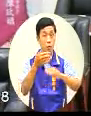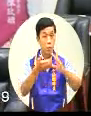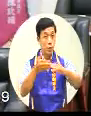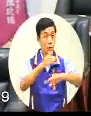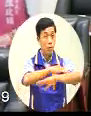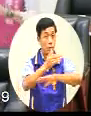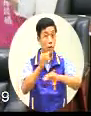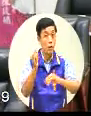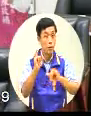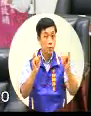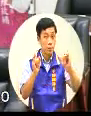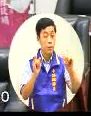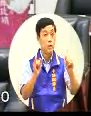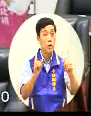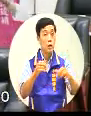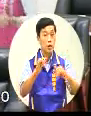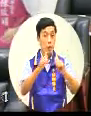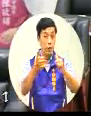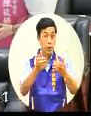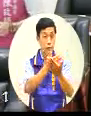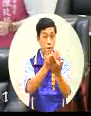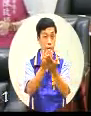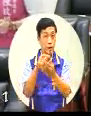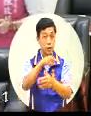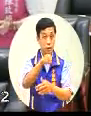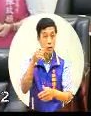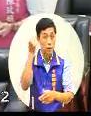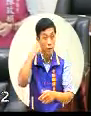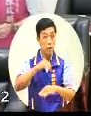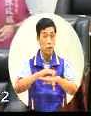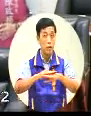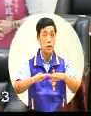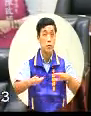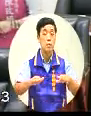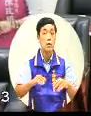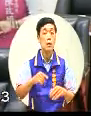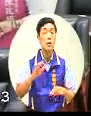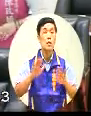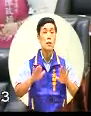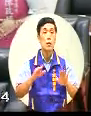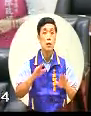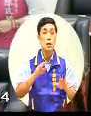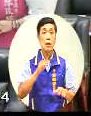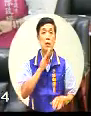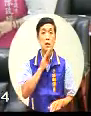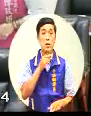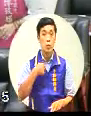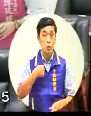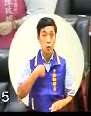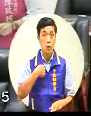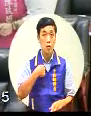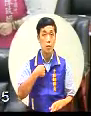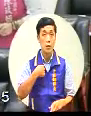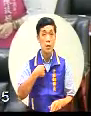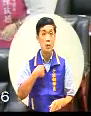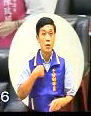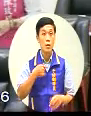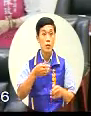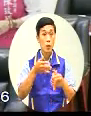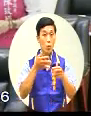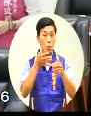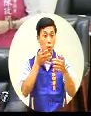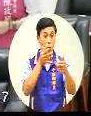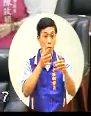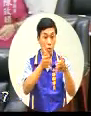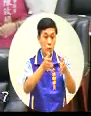同仁，大家早。我想今天是我们有史以来这个质询时间很短，所以